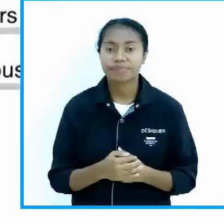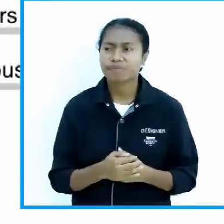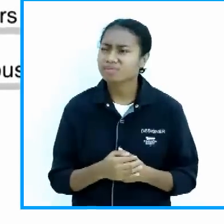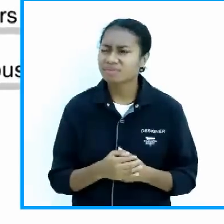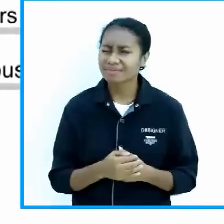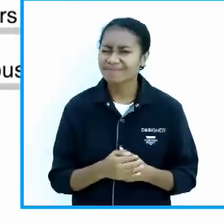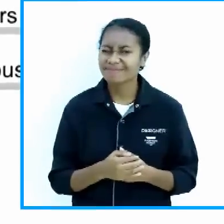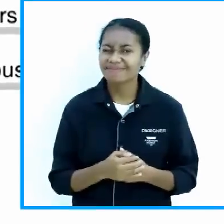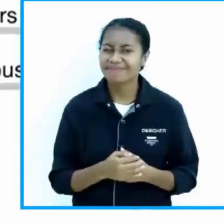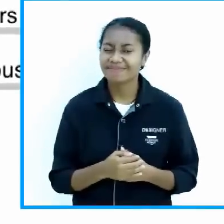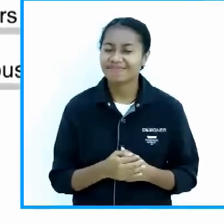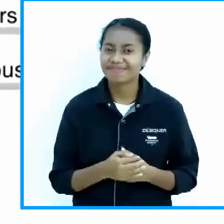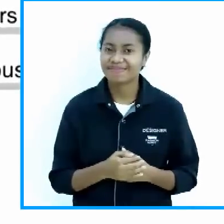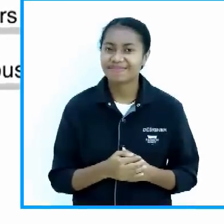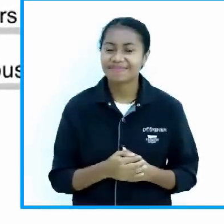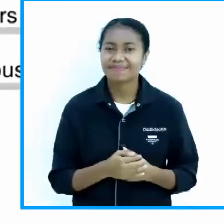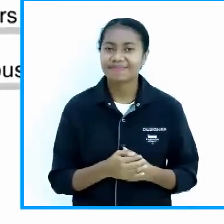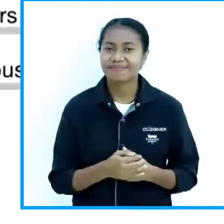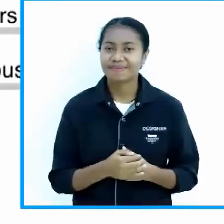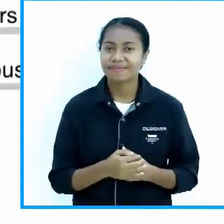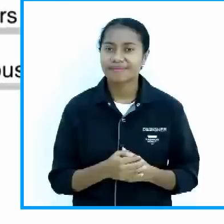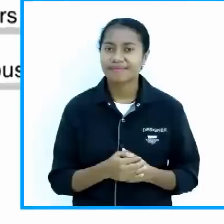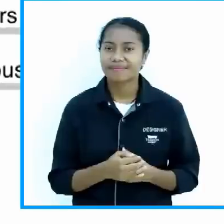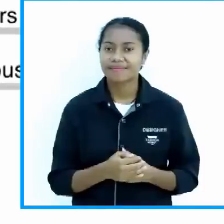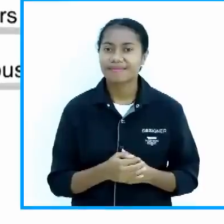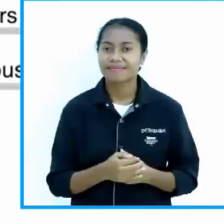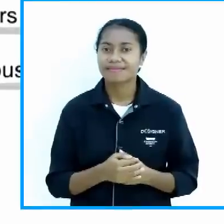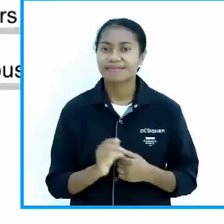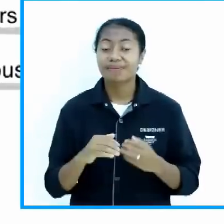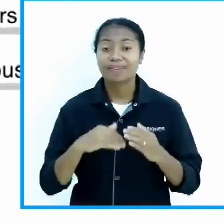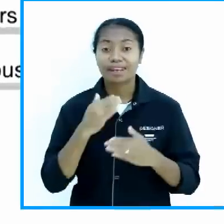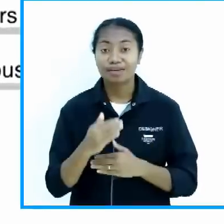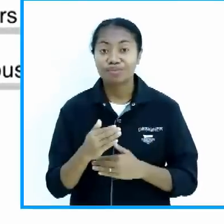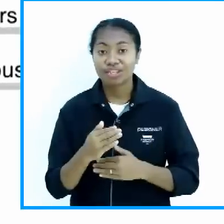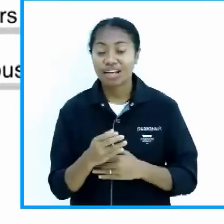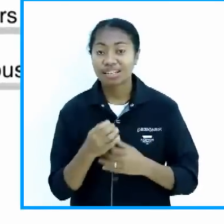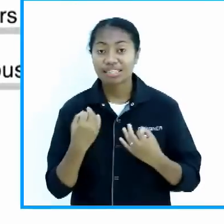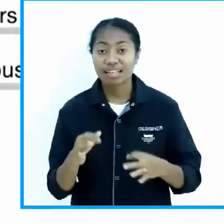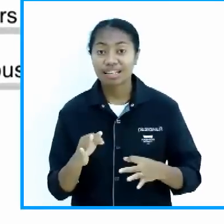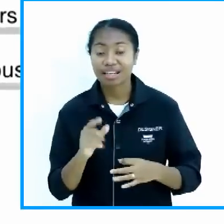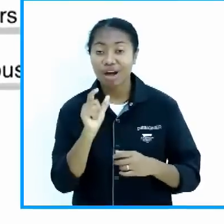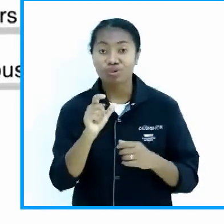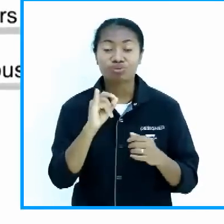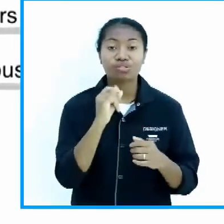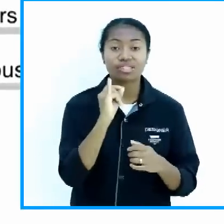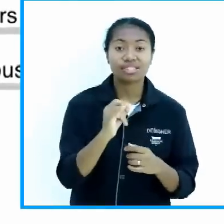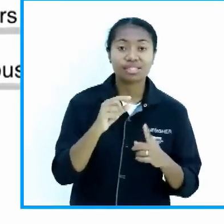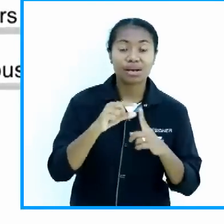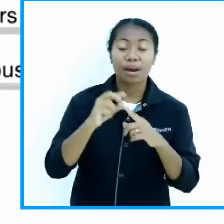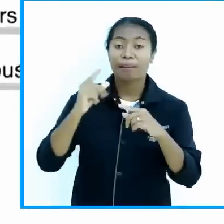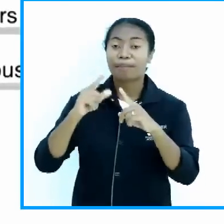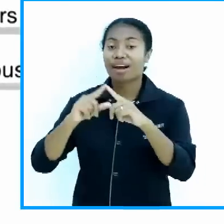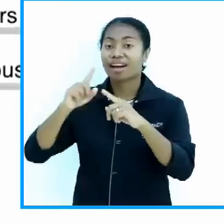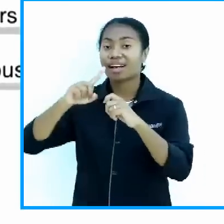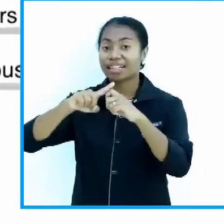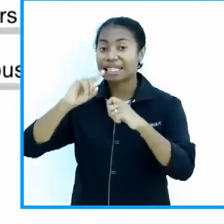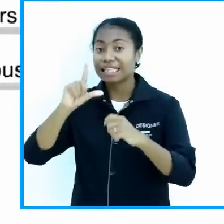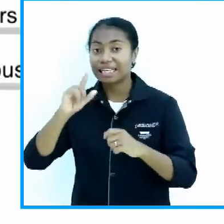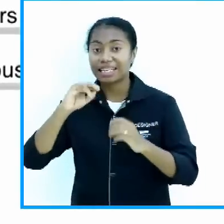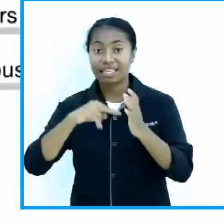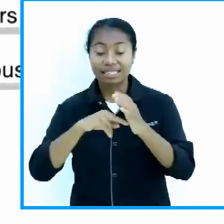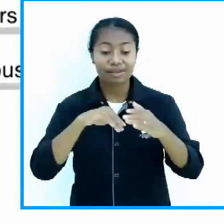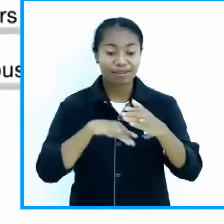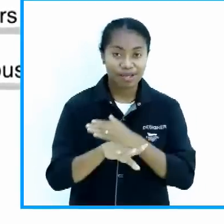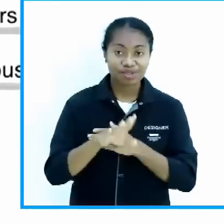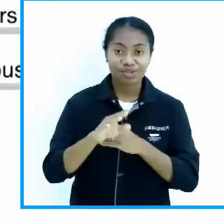simpanse dan lain-lain. Itu sudah ada aturan pemilihannya. Kemudian setelah uji praklinis masuk uji klinis. Uji klinis lagi itu pada